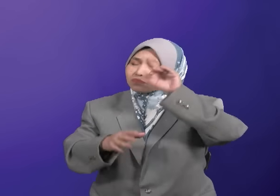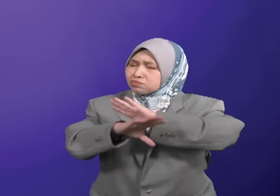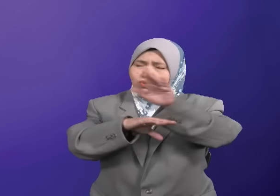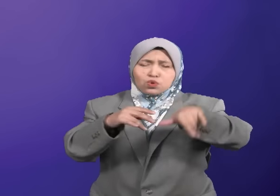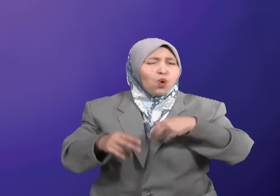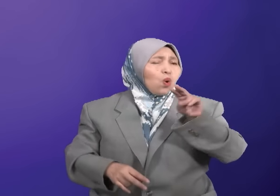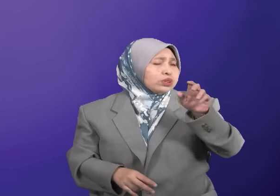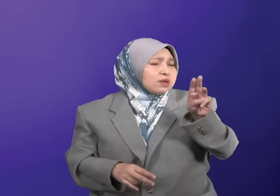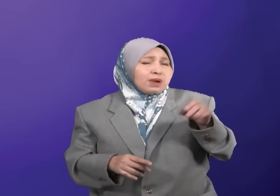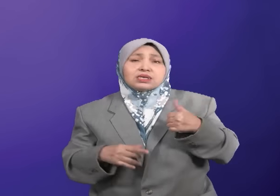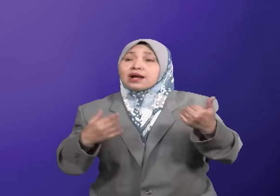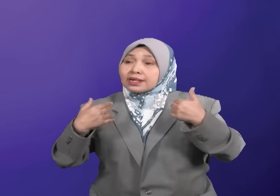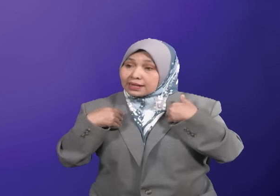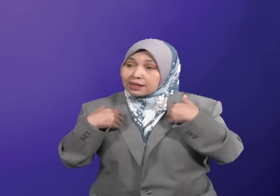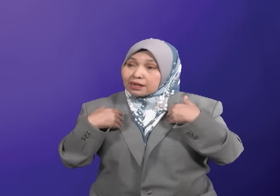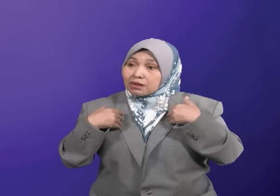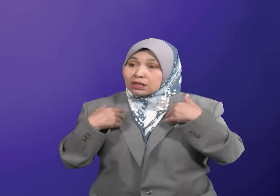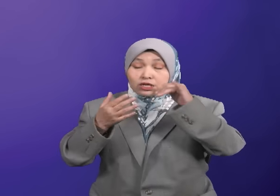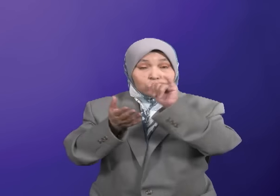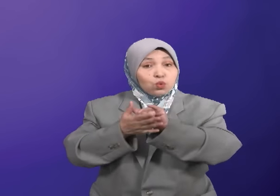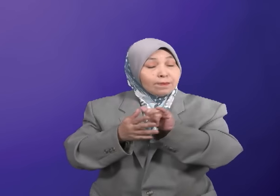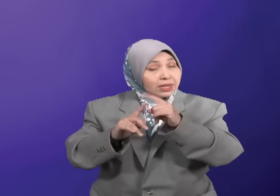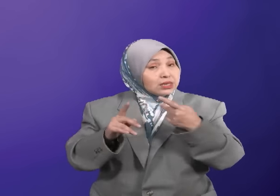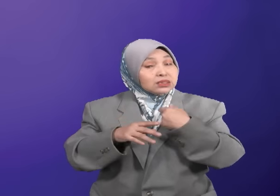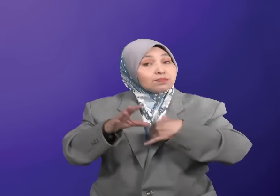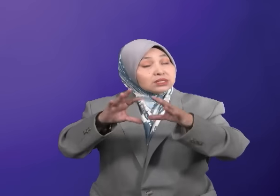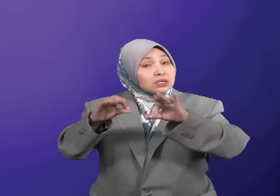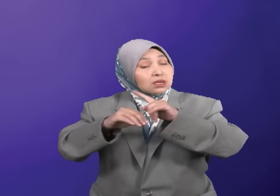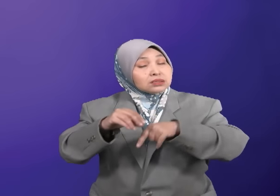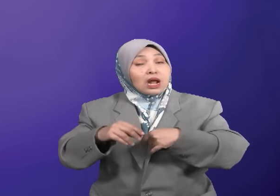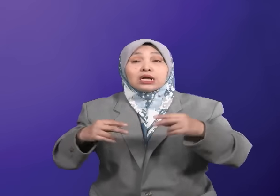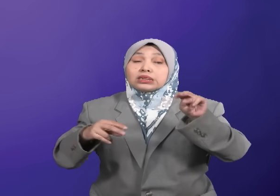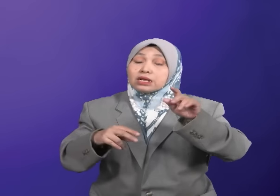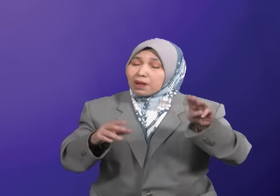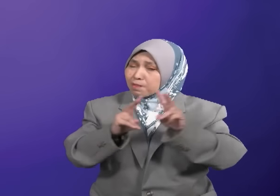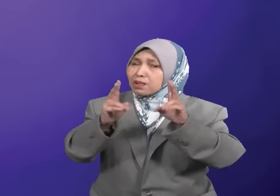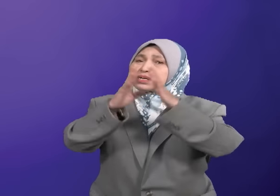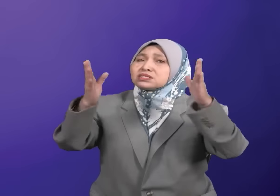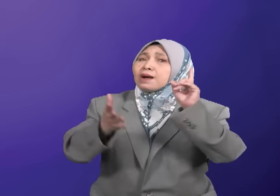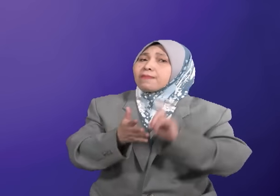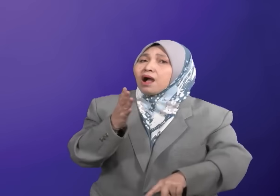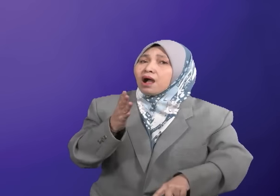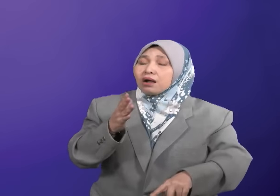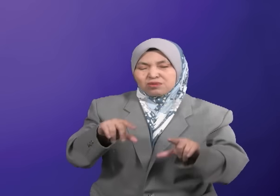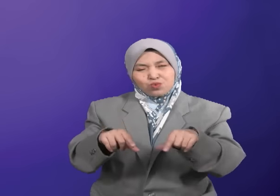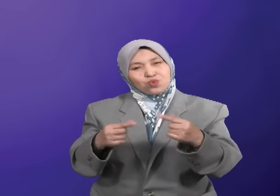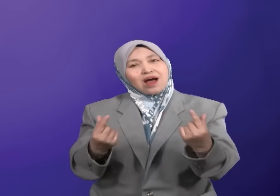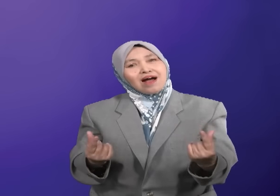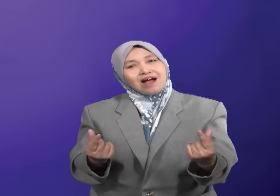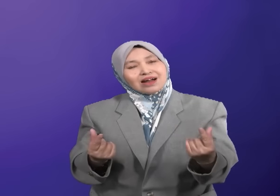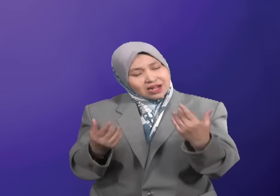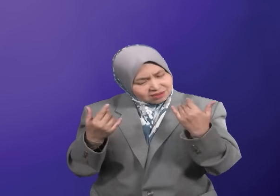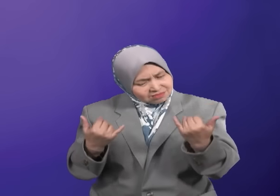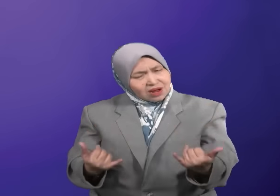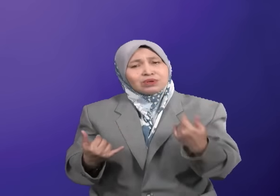nikmat yang ada. Ya, iaitu apabila kita bercakap tentang nikmat ada, nikmat paling besar apa tuan-tuan? Quran. Ya, yang kita ada